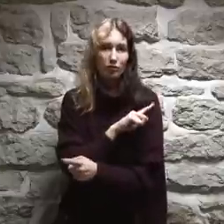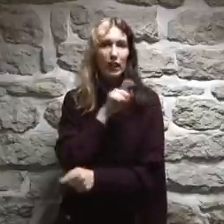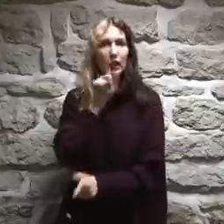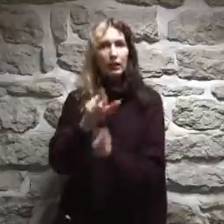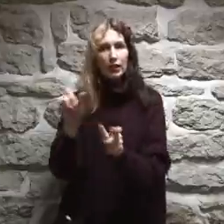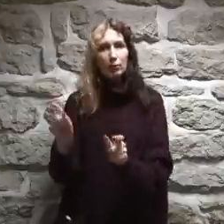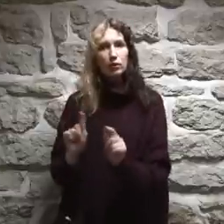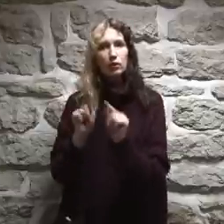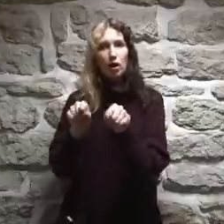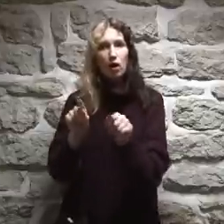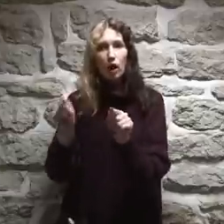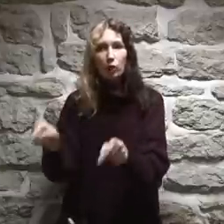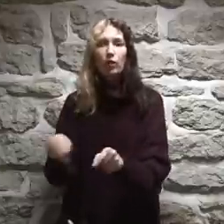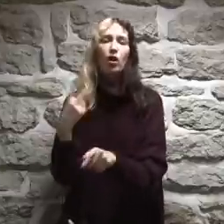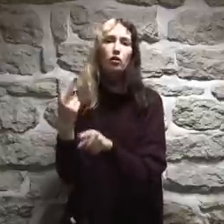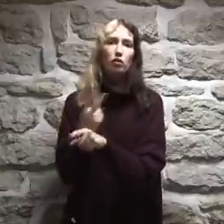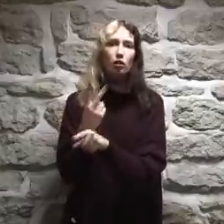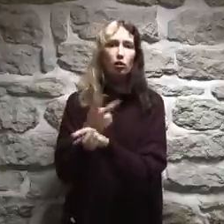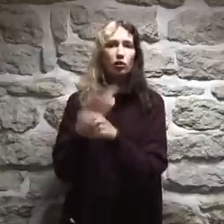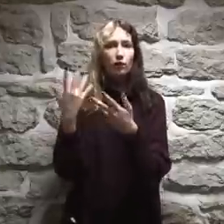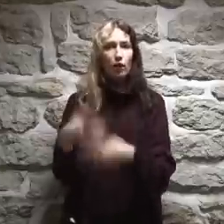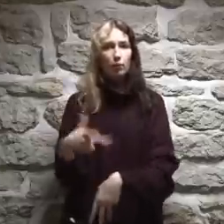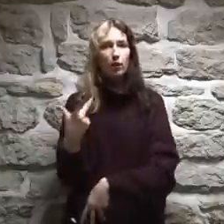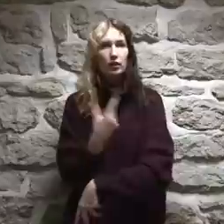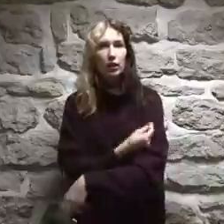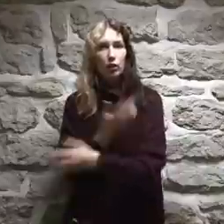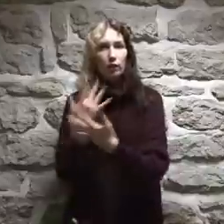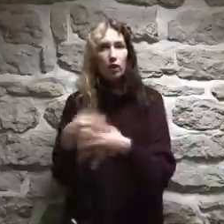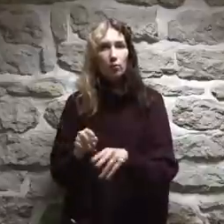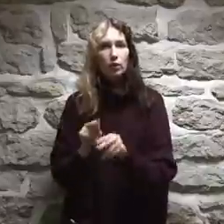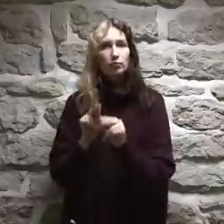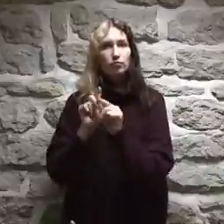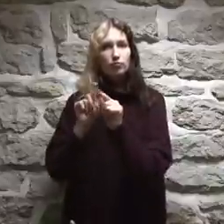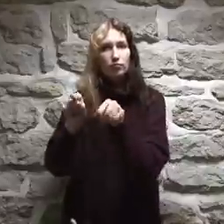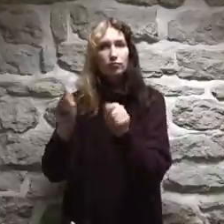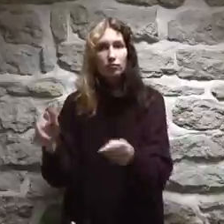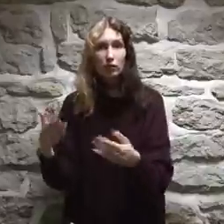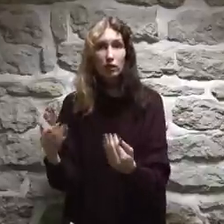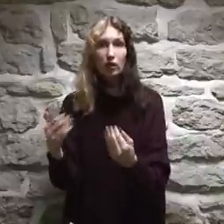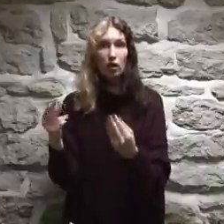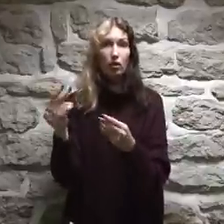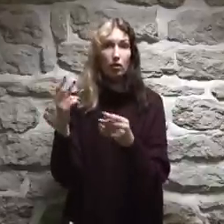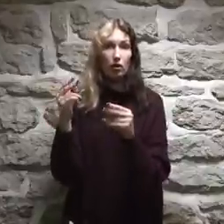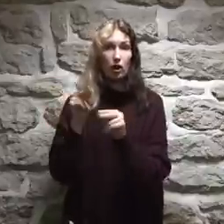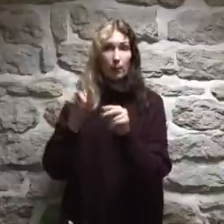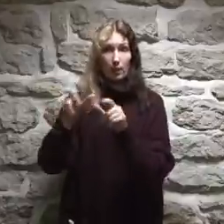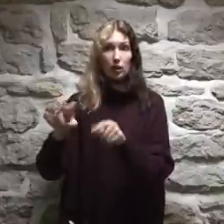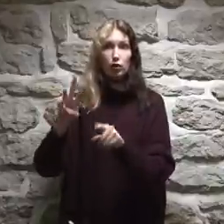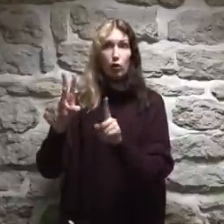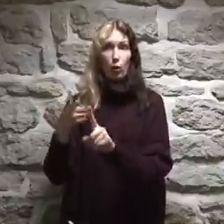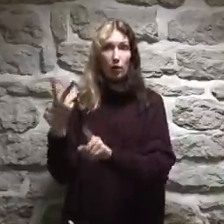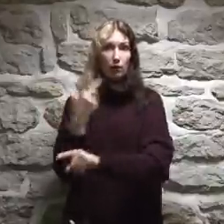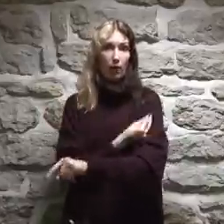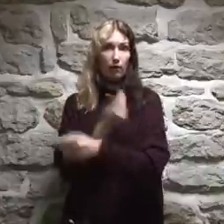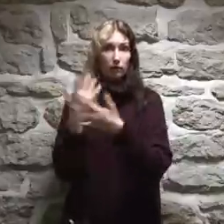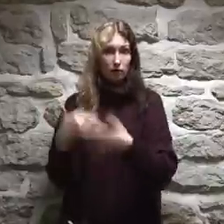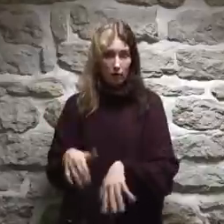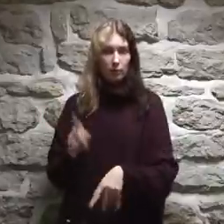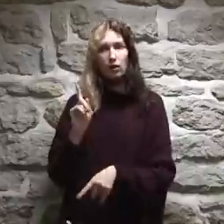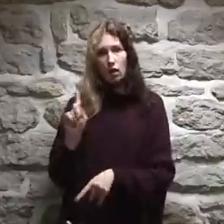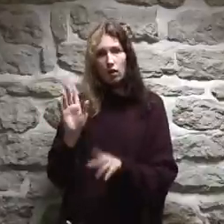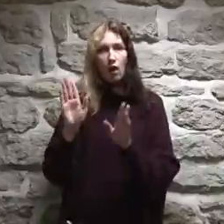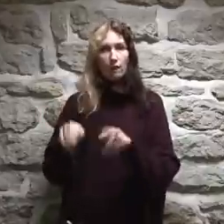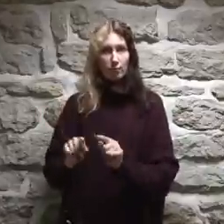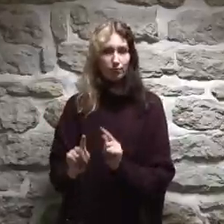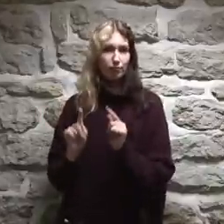nakatuvad ka 2 korda vaktsineeritud. Paljud õpetajad on ka tänaseks 3 korda vaktsineeritud, aga ka nemad võivad